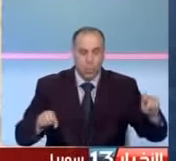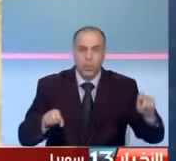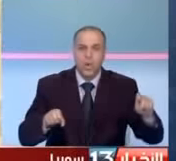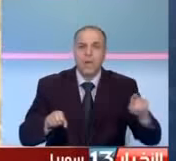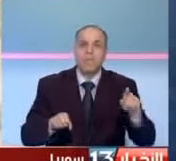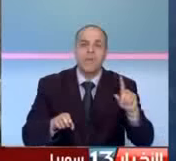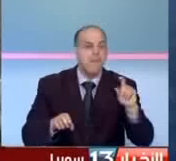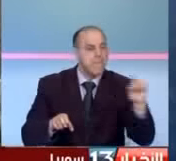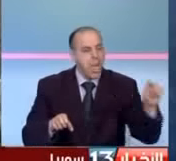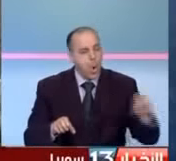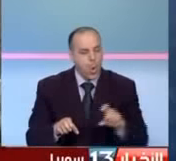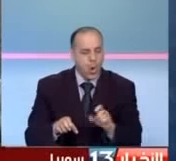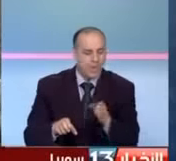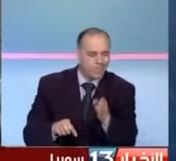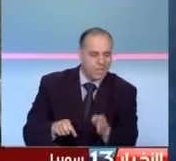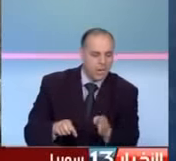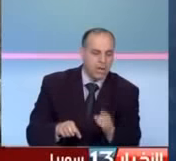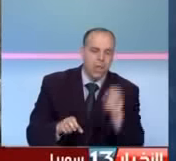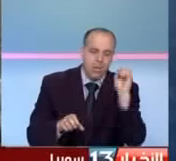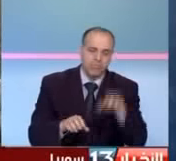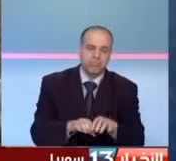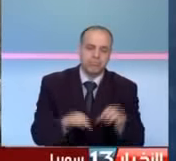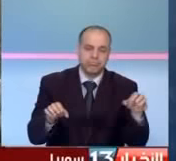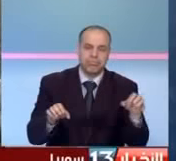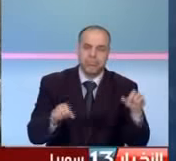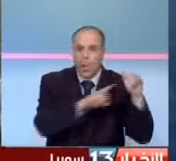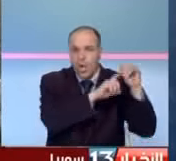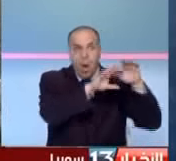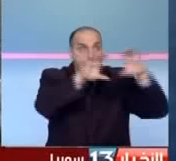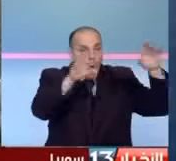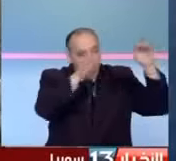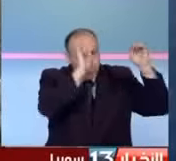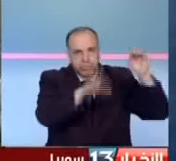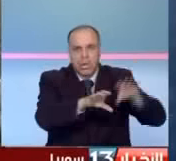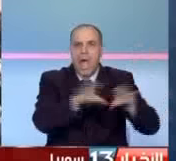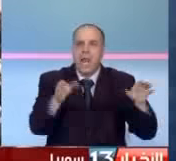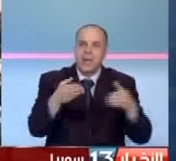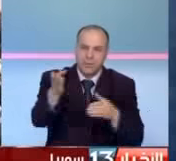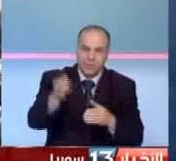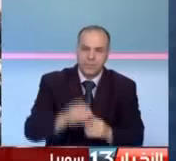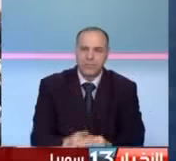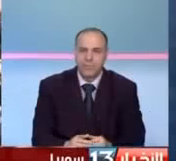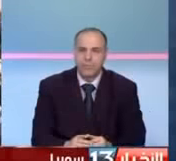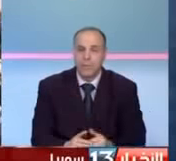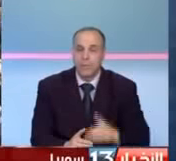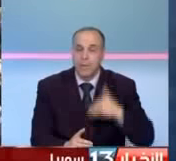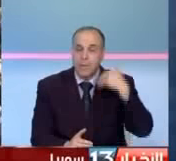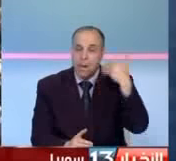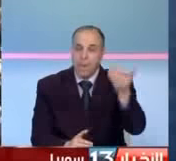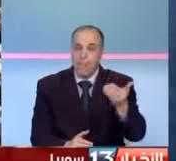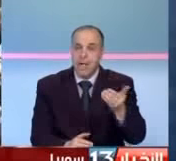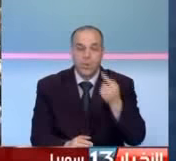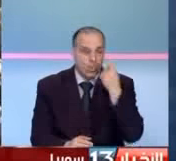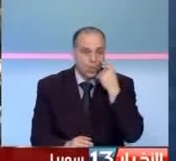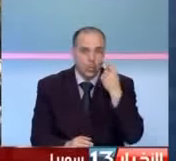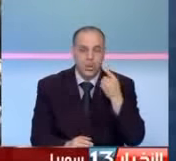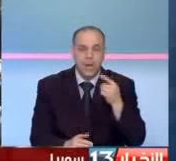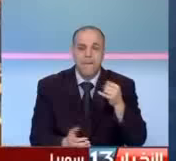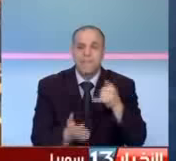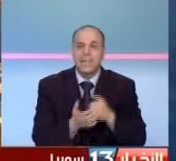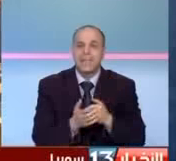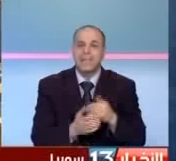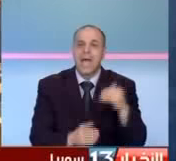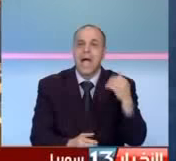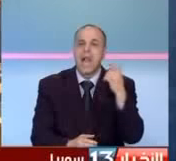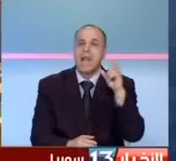الرئيسي المزود للمياه، وذلك خلال قصف جسر أعلى نهر الفرات. يأتي ذلك في وقت تشهد فيه مدينة